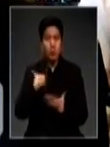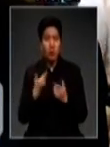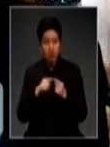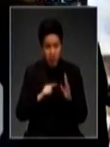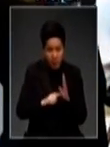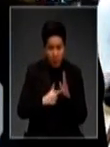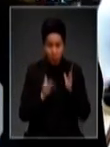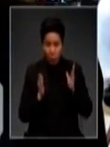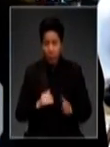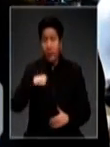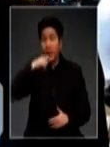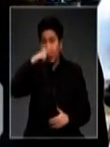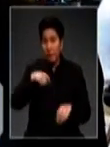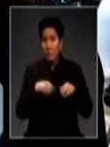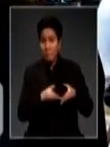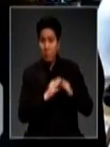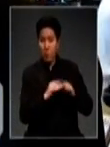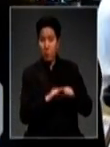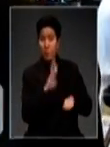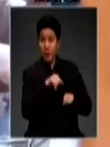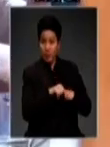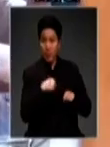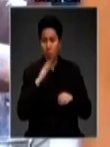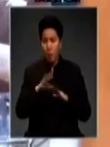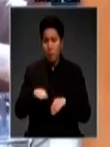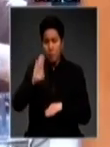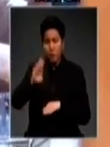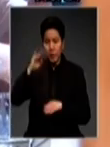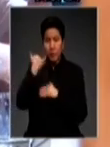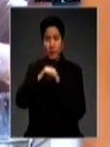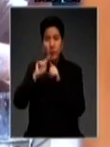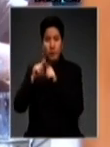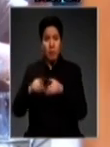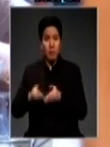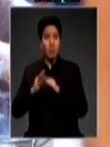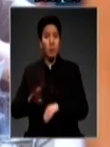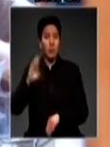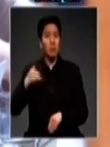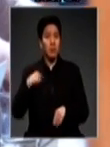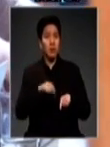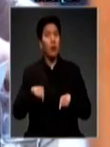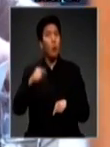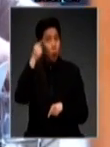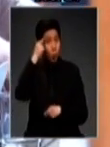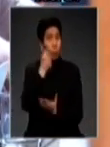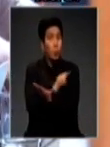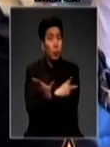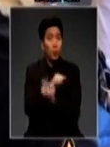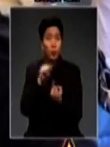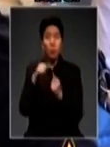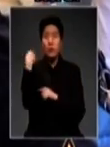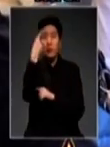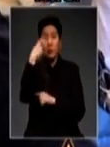าร์ทอัพที่เป็นคนไทยนะครับแล้วก็คนกลุ่มสตาร์ทอัพที่เป็นชาวต่างประเทศนะครับอย่างที่เรารู้กันว่าภูเก็ตเองเนี่ยเป็นเมืองท่องเที่ยวนะครับเพราะฉะนั้นมัน